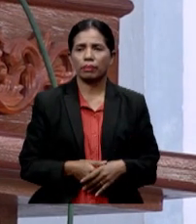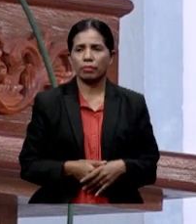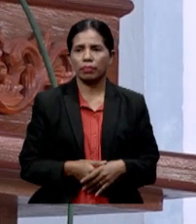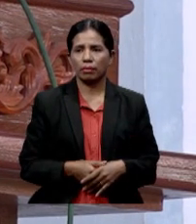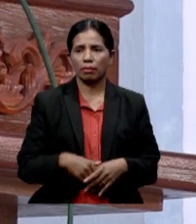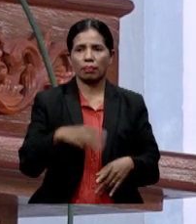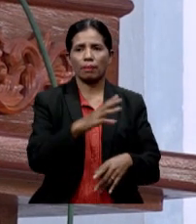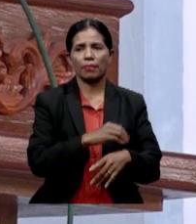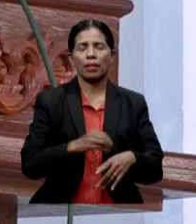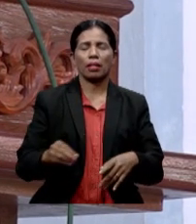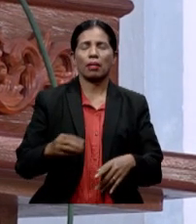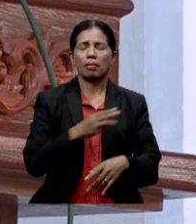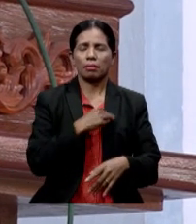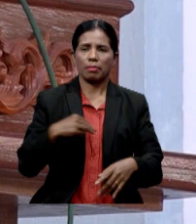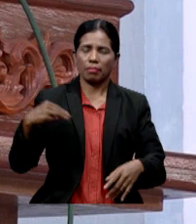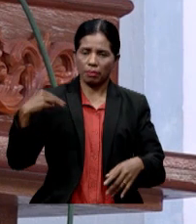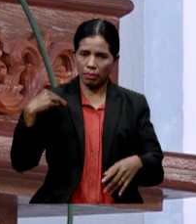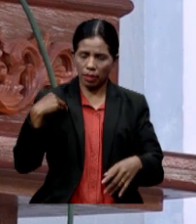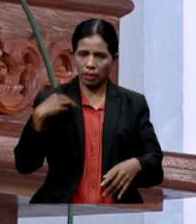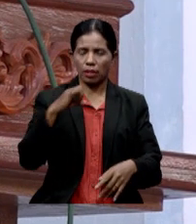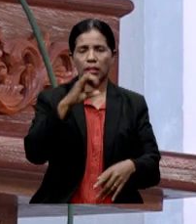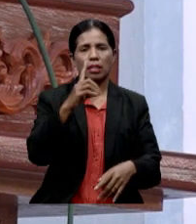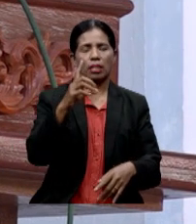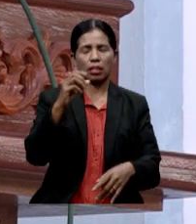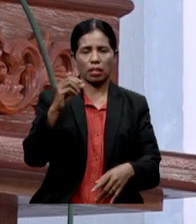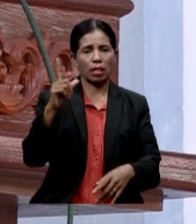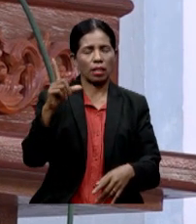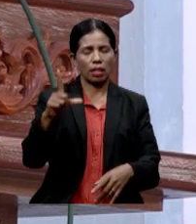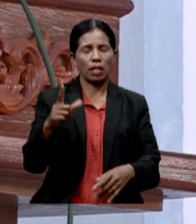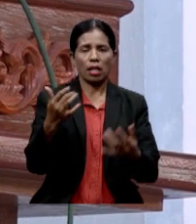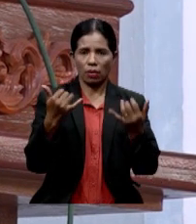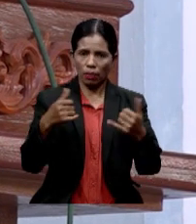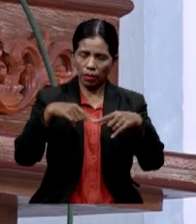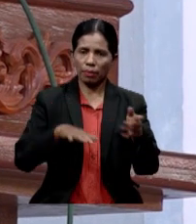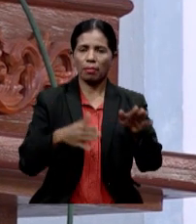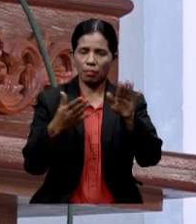Irmang Idadeh ne bende, uhin lakori kamutu kona wajita fisikamente.